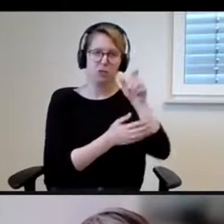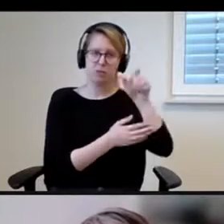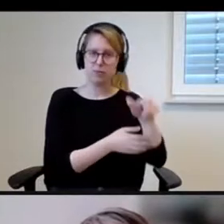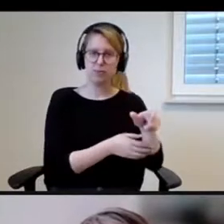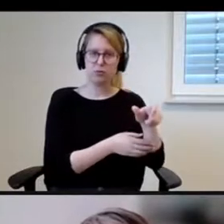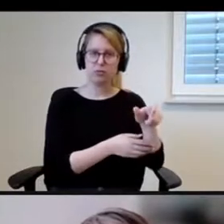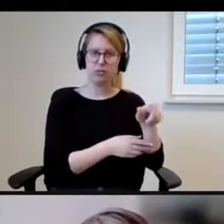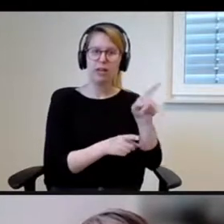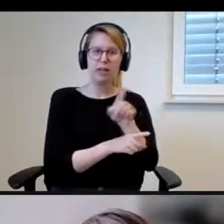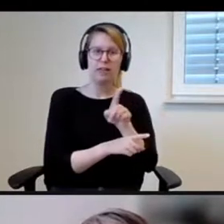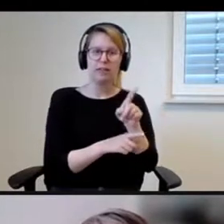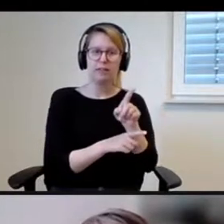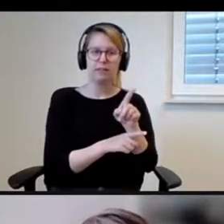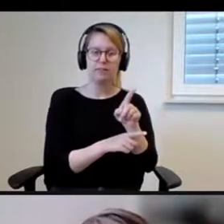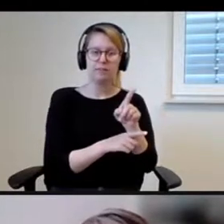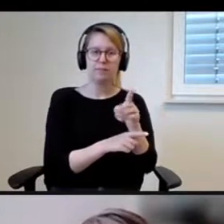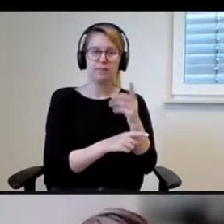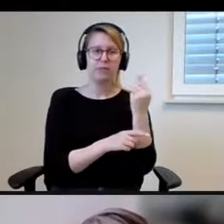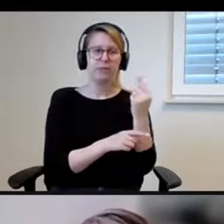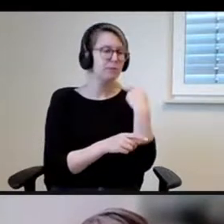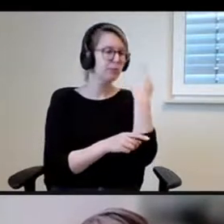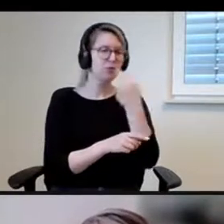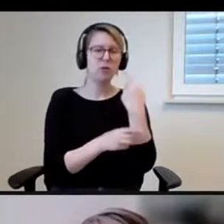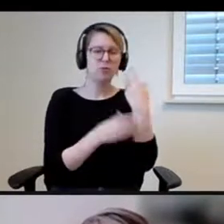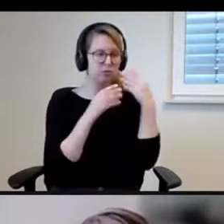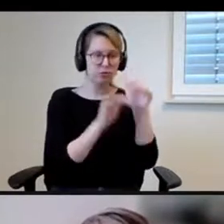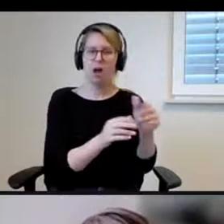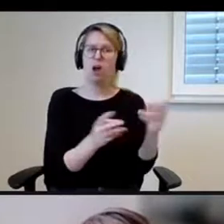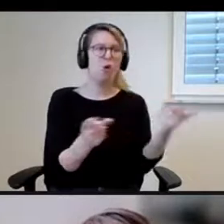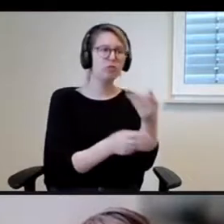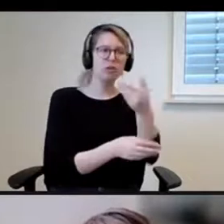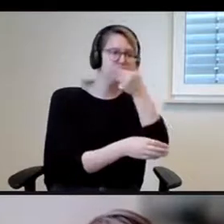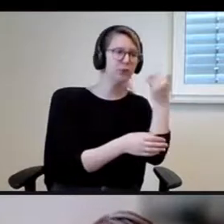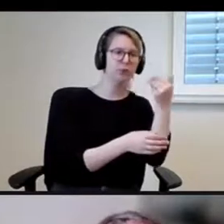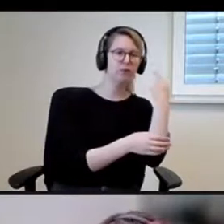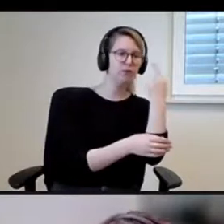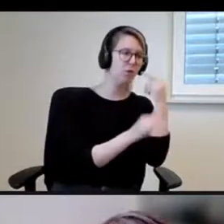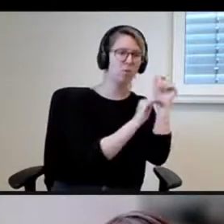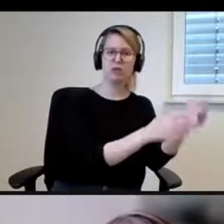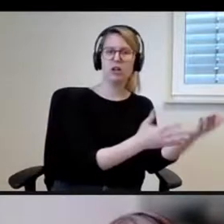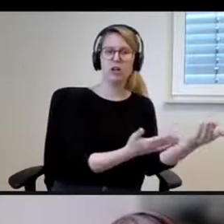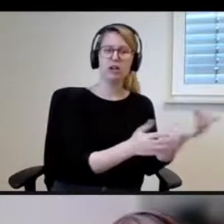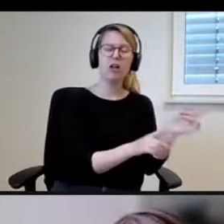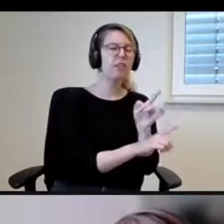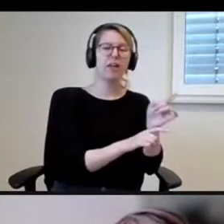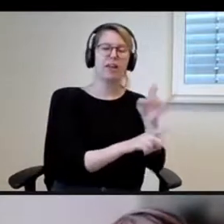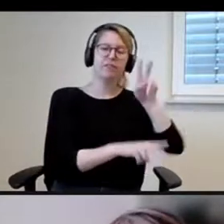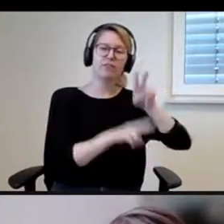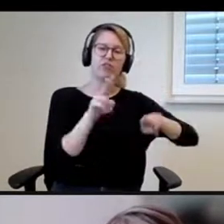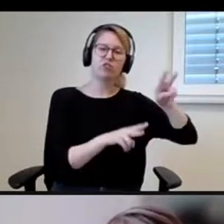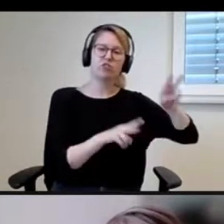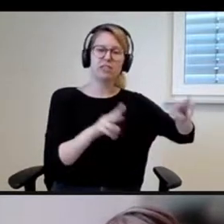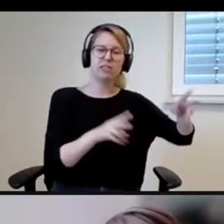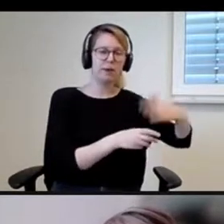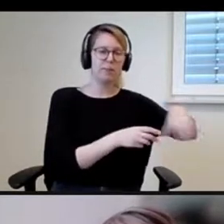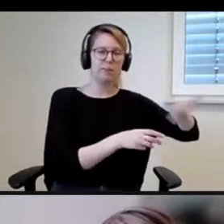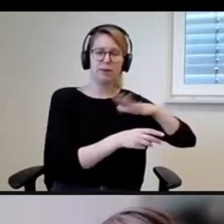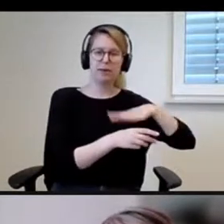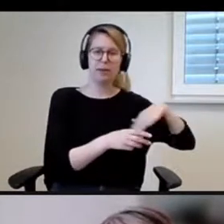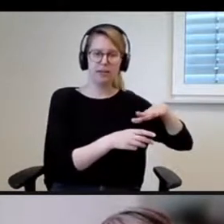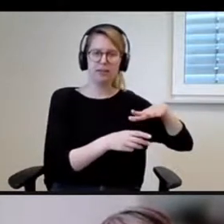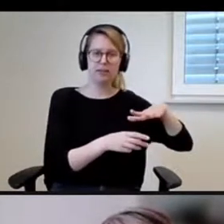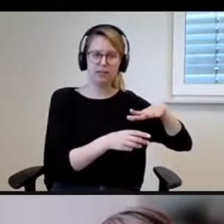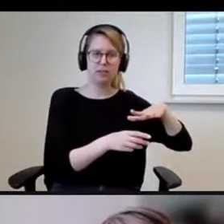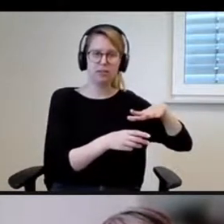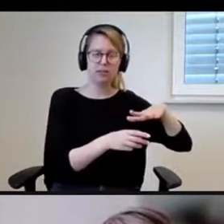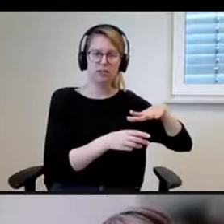einfach, entweder du bist in der Tüttel oder du bist nicht in der Tüttel, mehr, dass in vier verschiedene Bereiche vielleicht in der Tüttel ist,